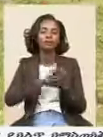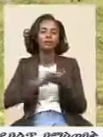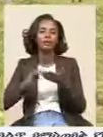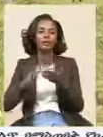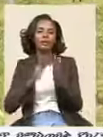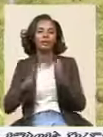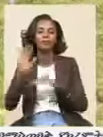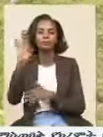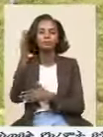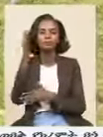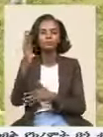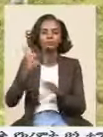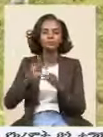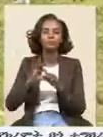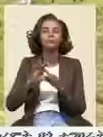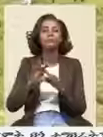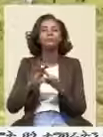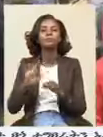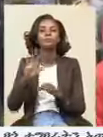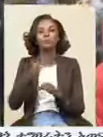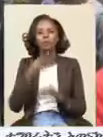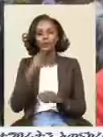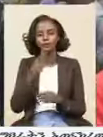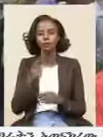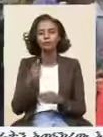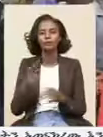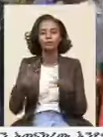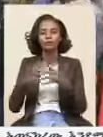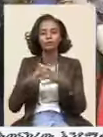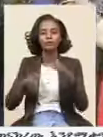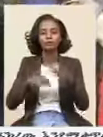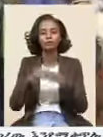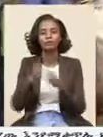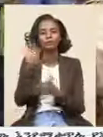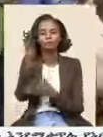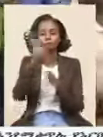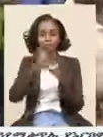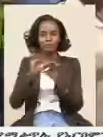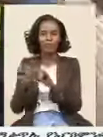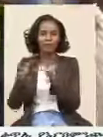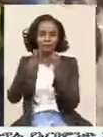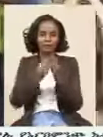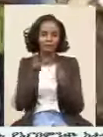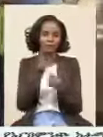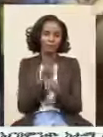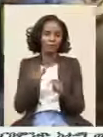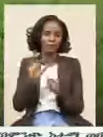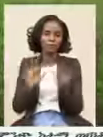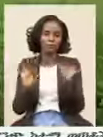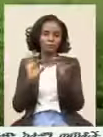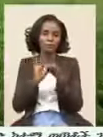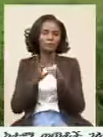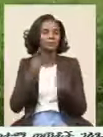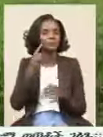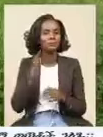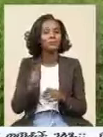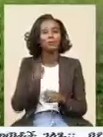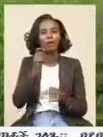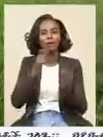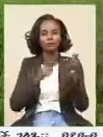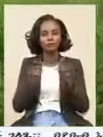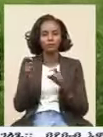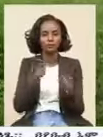በላይ ችግኞች በዚህም ይተከላሉ ብለዋል። በነቂስ ወጥቶ ችግኝ መትከል አንድነትና ተግባርን ያስተሳስራል ያሉት ዋና